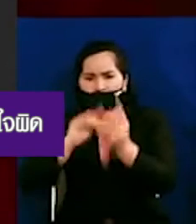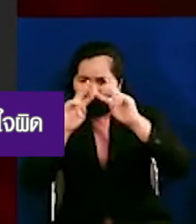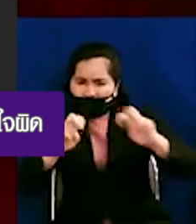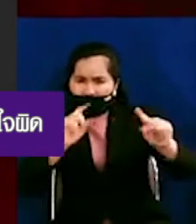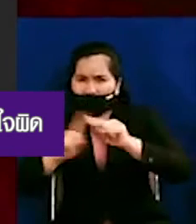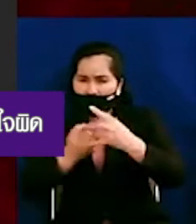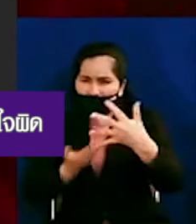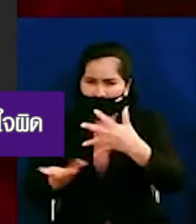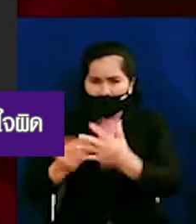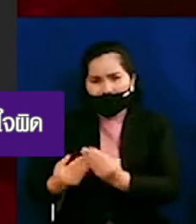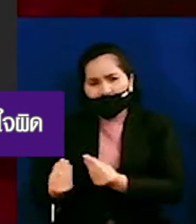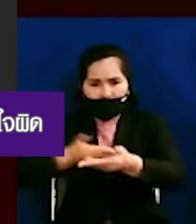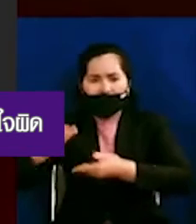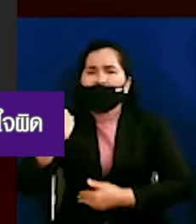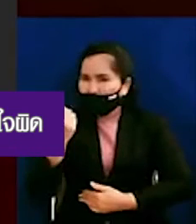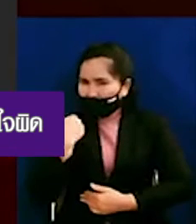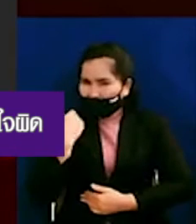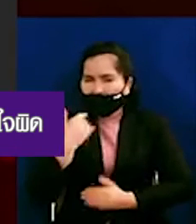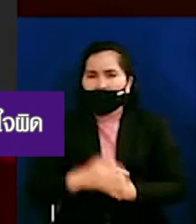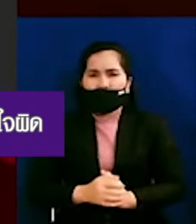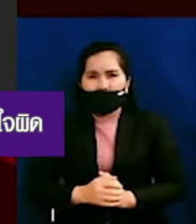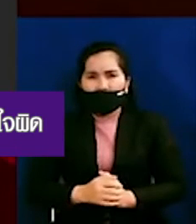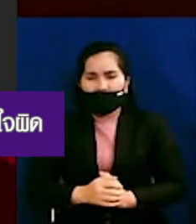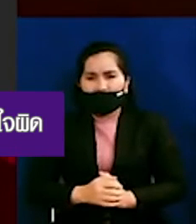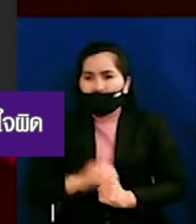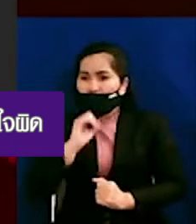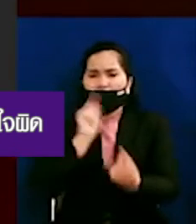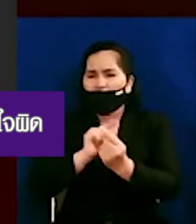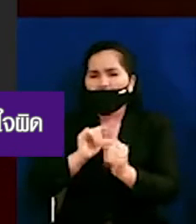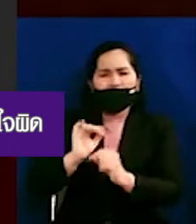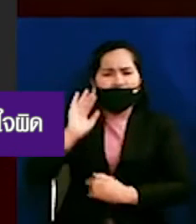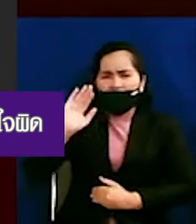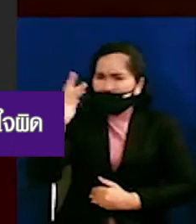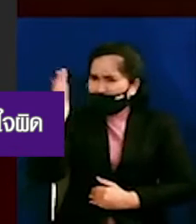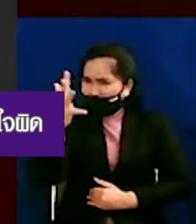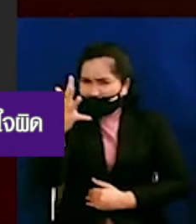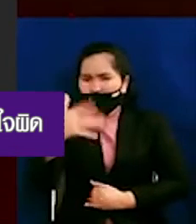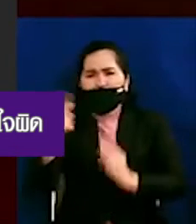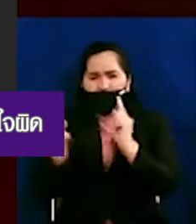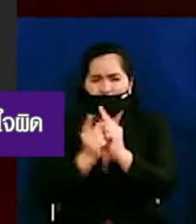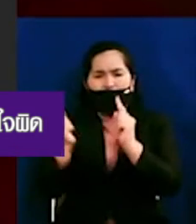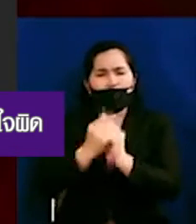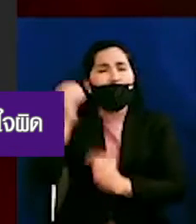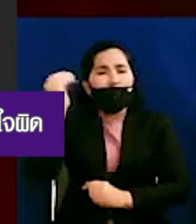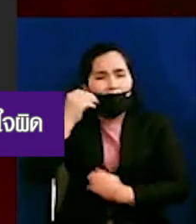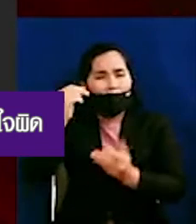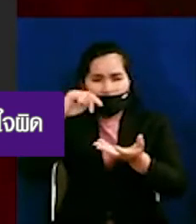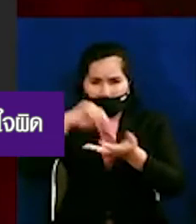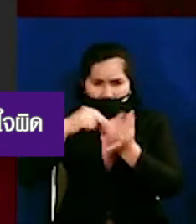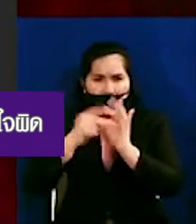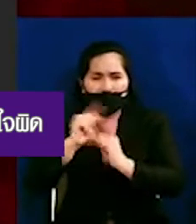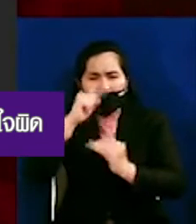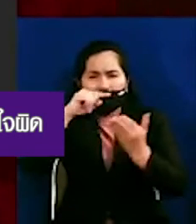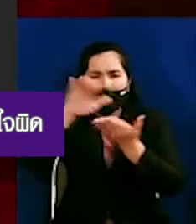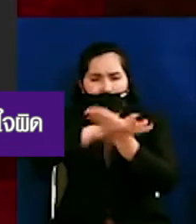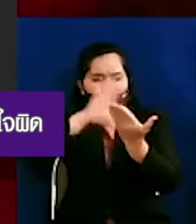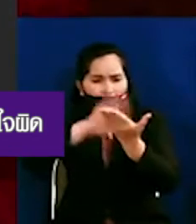ๆอย่างต่อเนื่องนะครับแล้วไม่เคยมีการปฏิเสธการเข้าพบเลยครับทั้งนี้ก็ทำให้เราได้รับทราบผลการ